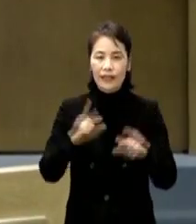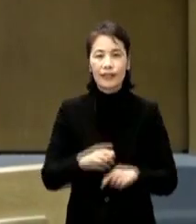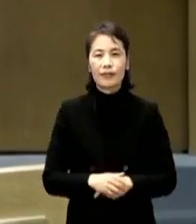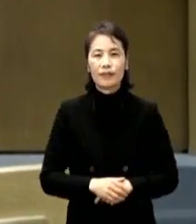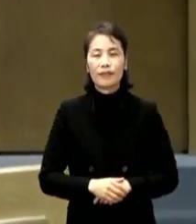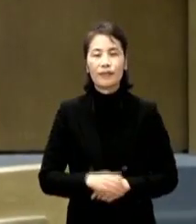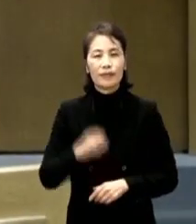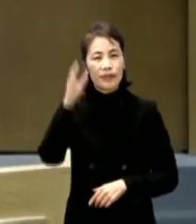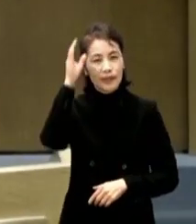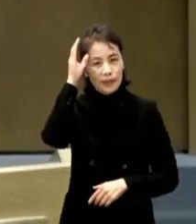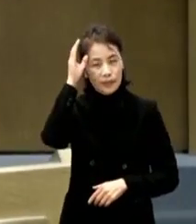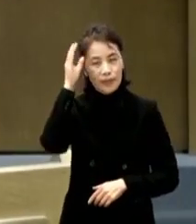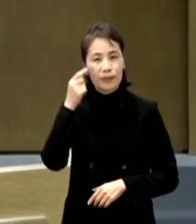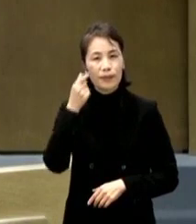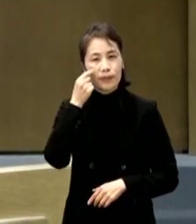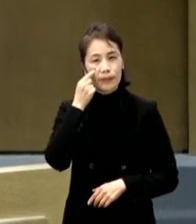기원합니다.